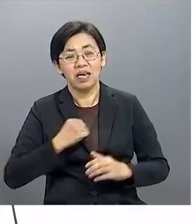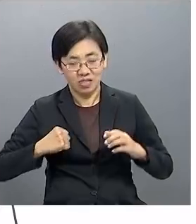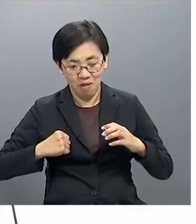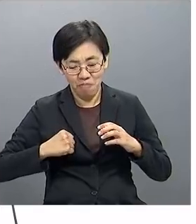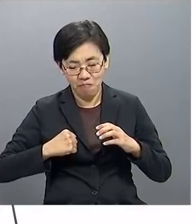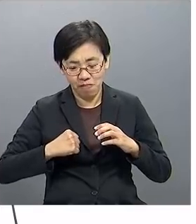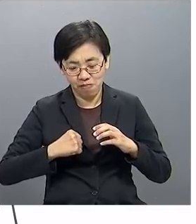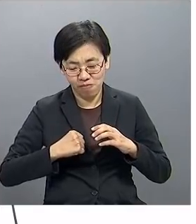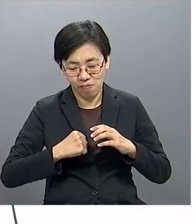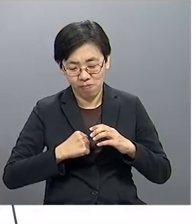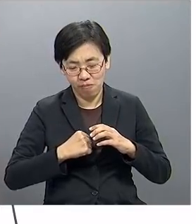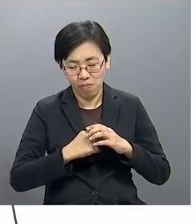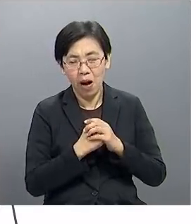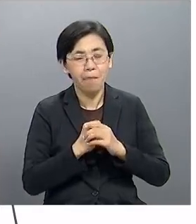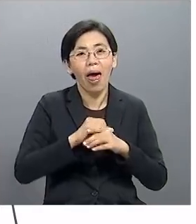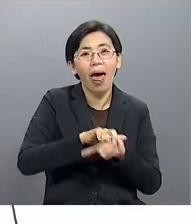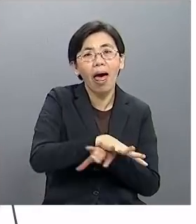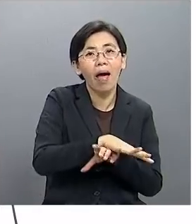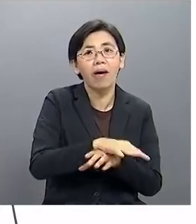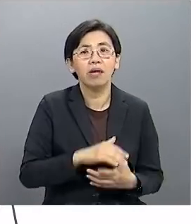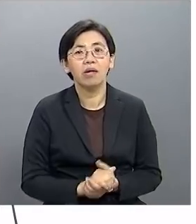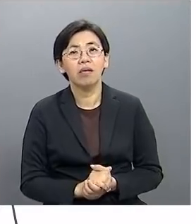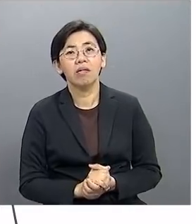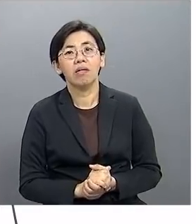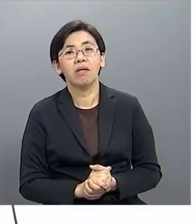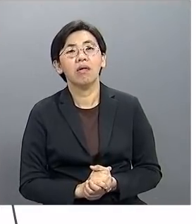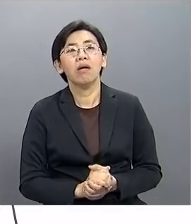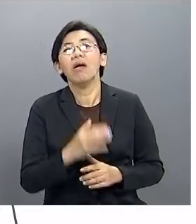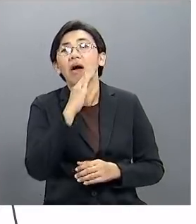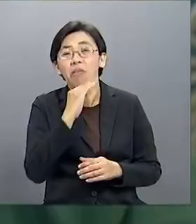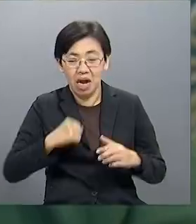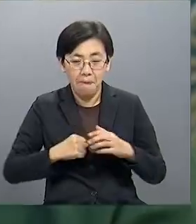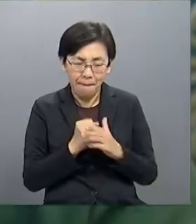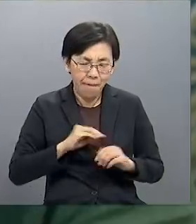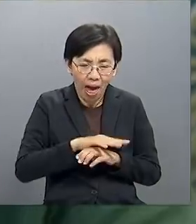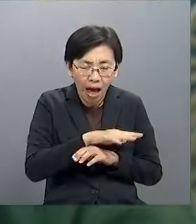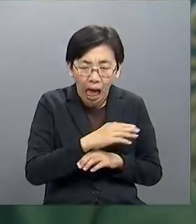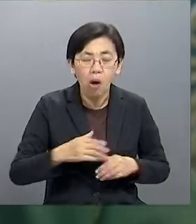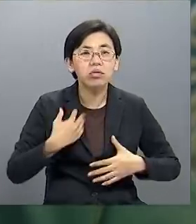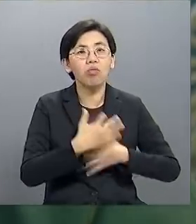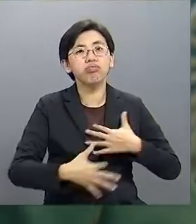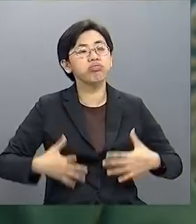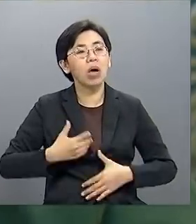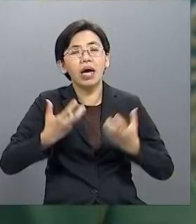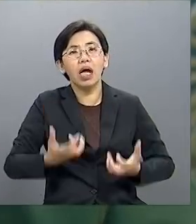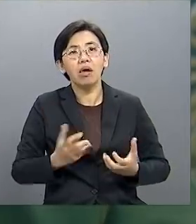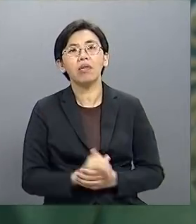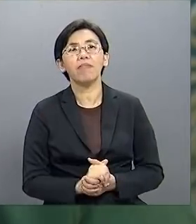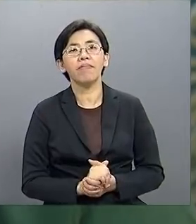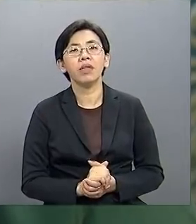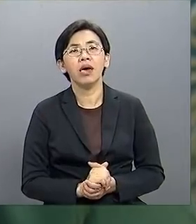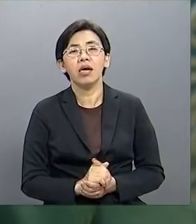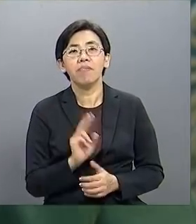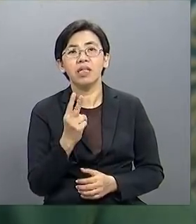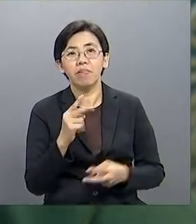ไคน์ทีนี้ถ้ามันปล่อยเยอะอาการก็เยอะเรียกว่าไซโตไคน์สตรอมก็จะมี2พวกพวกที่1คือภูมิต้านทานอ่อน